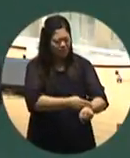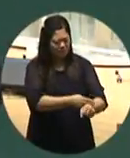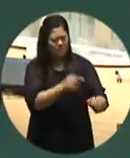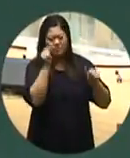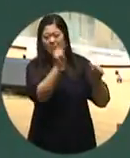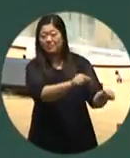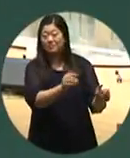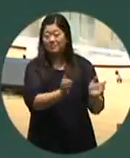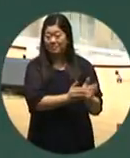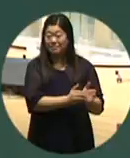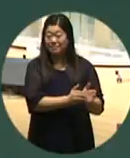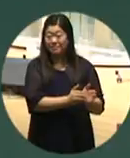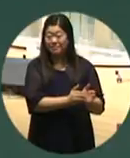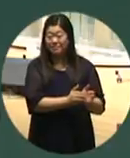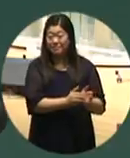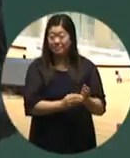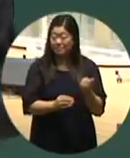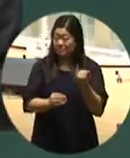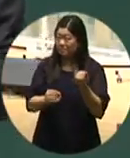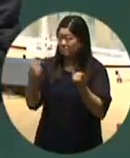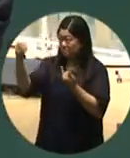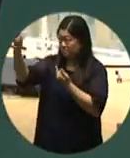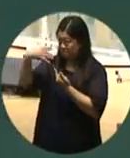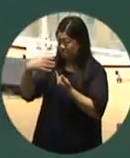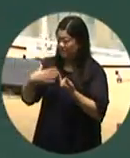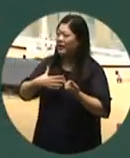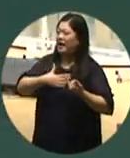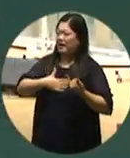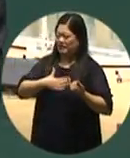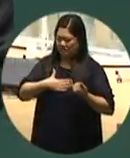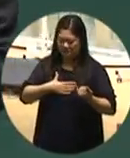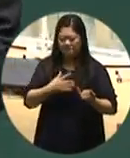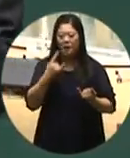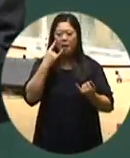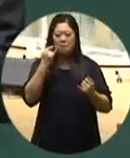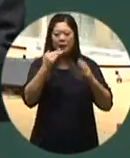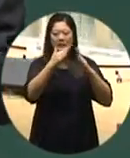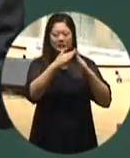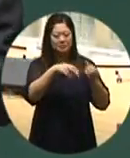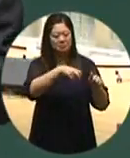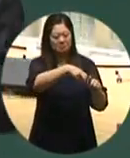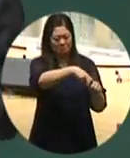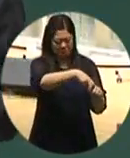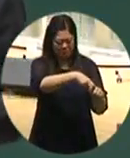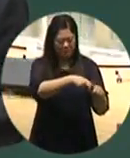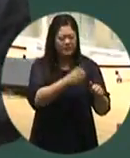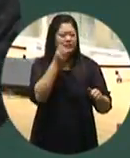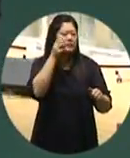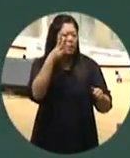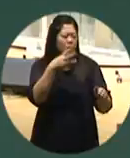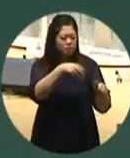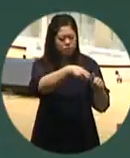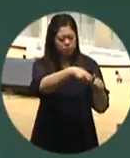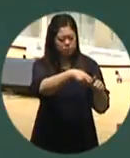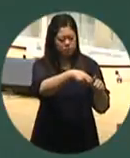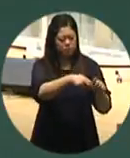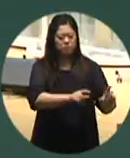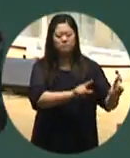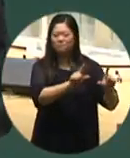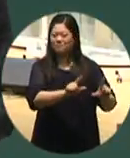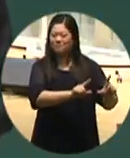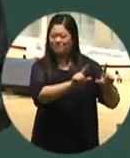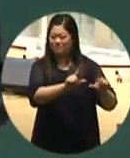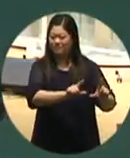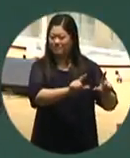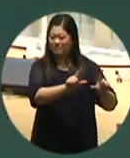gamble?" 그래가지고 이제 본인도 알겠다라고 이제 친정집에 이제 석 달을 이제 뭐 휴양도 하고 기도도 하고 있은 거예요. So she said, "All right." She went to her